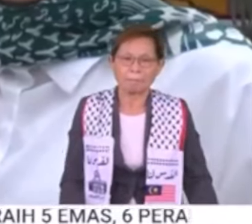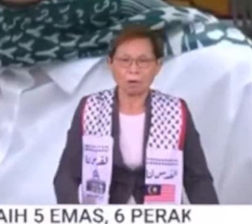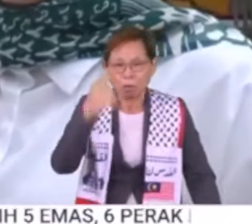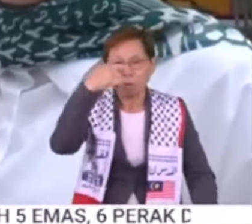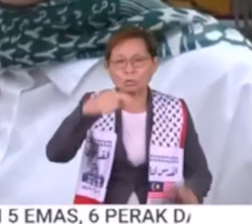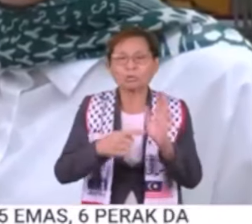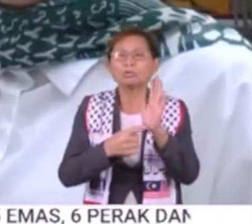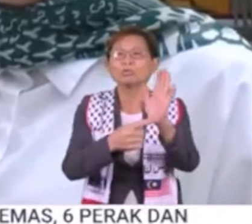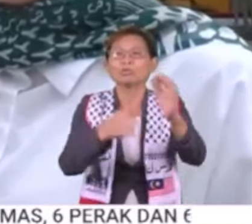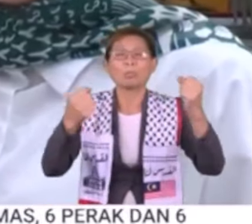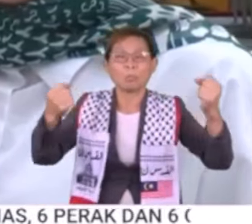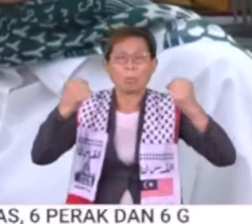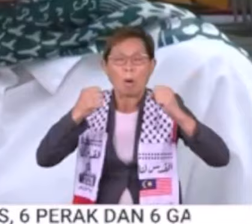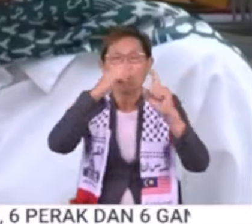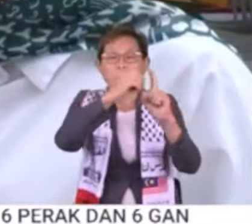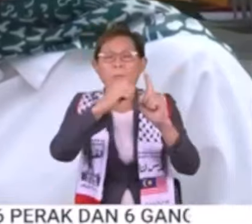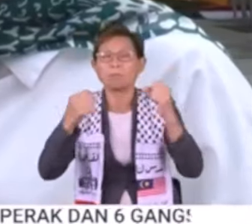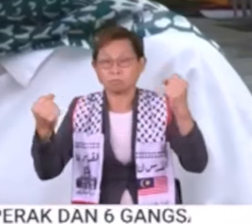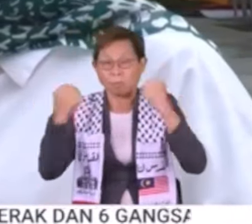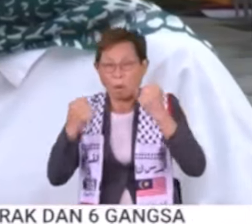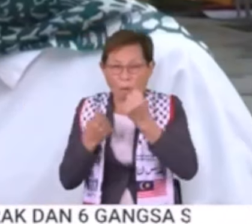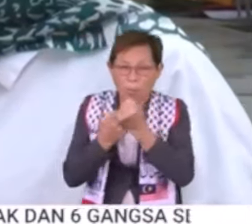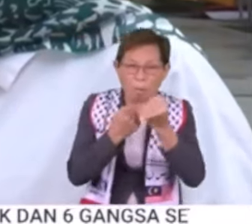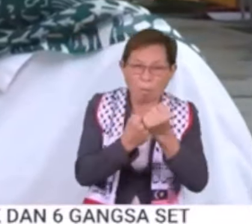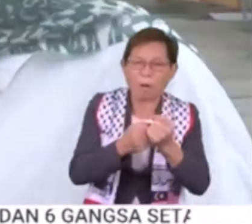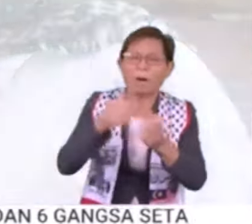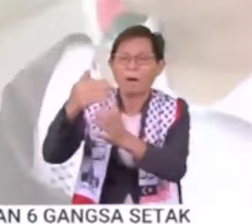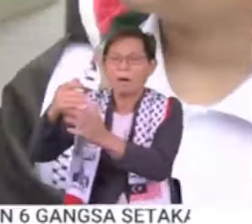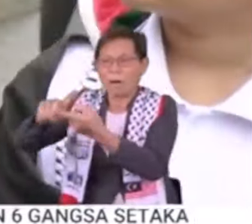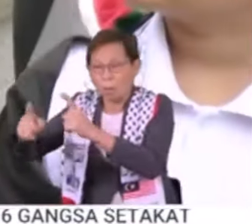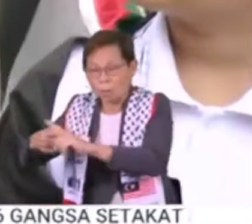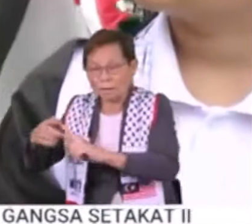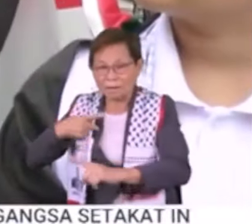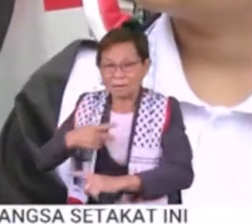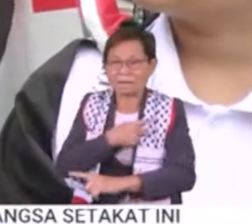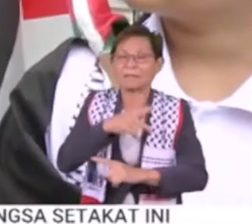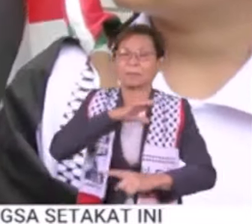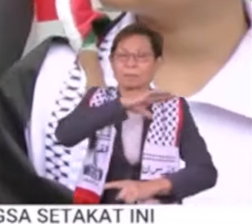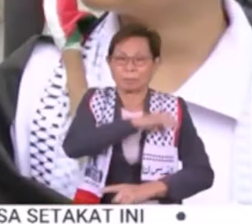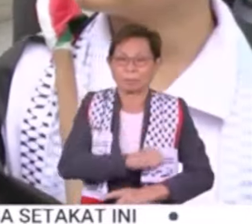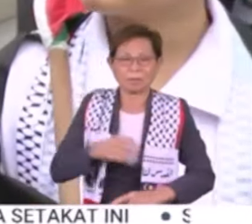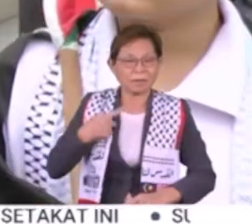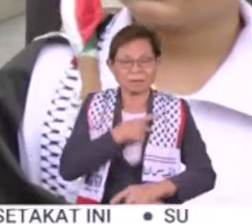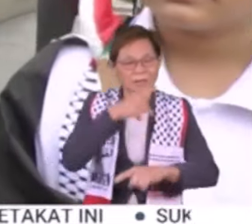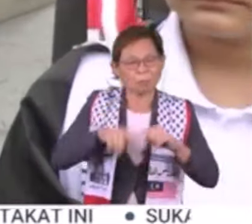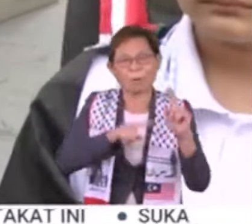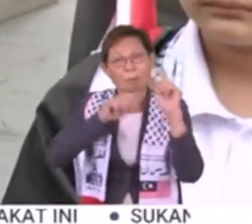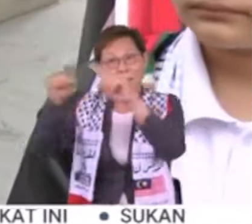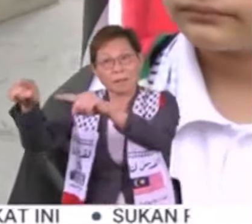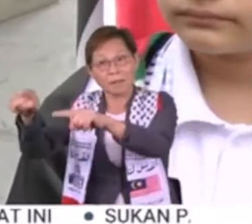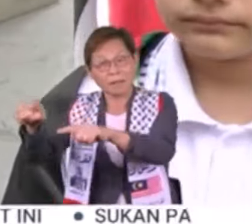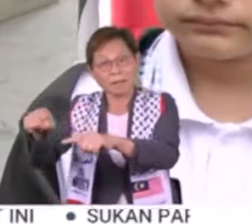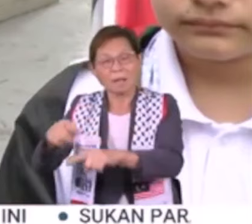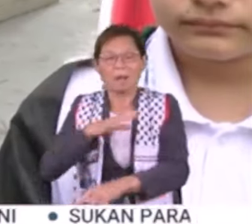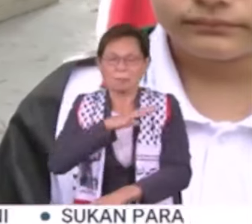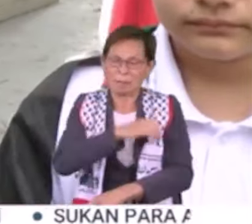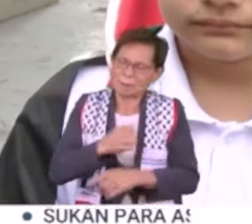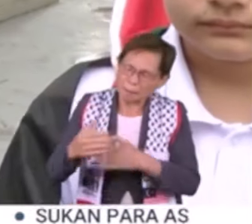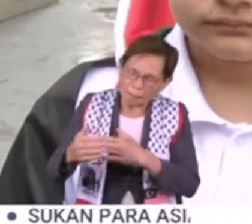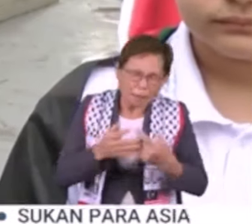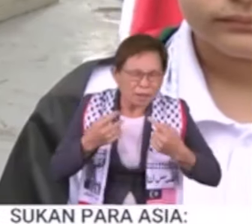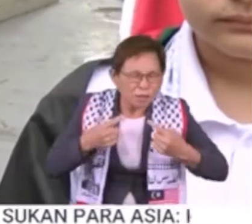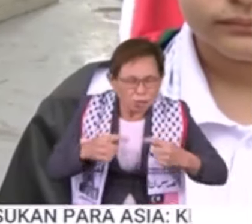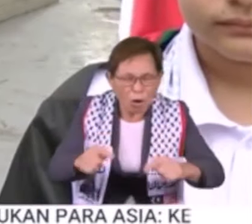Untuk menunjukkan solidariti bersama kita punya saudara dekat sana. Walaupun kita tak dapat ke sana, mungkin usaha kita